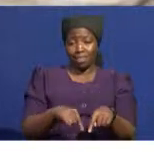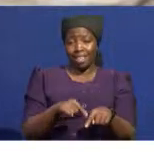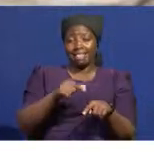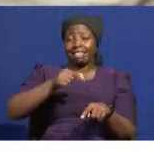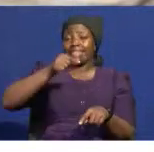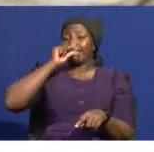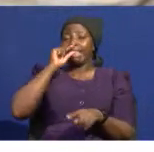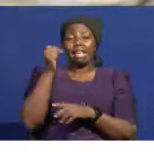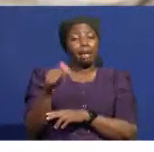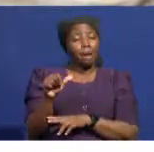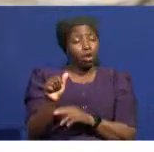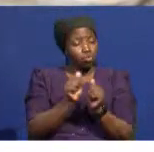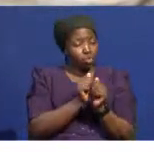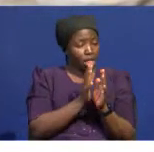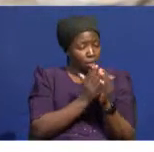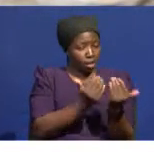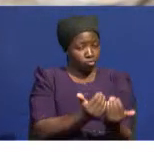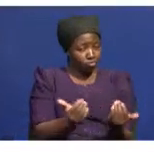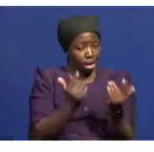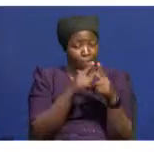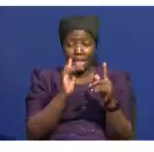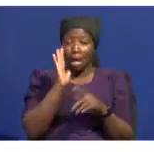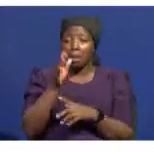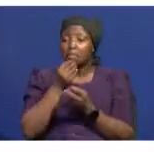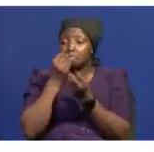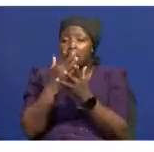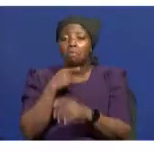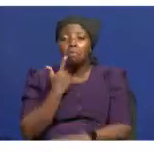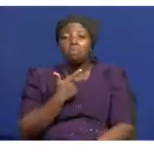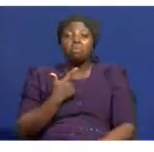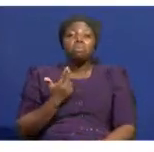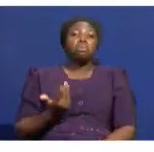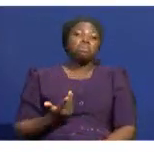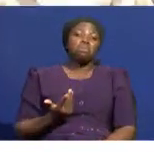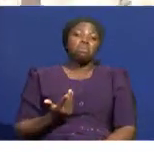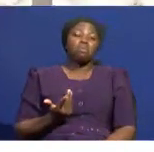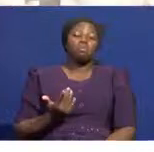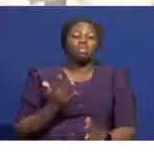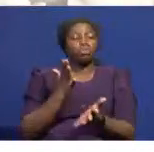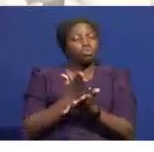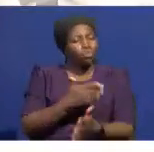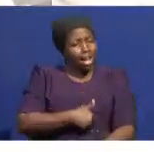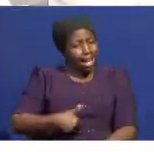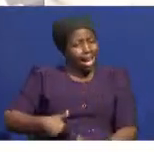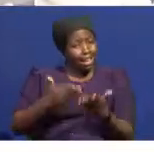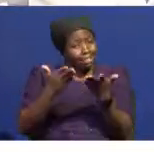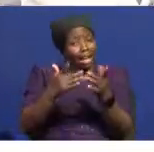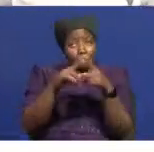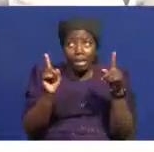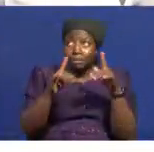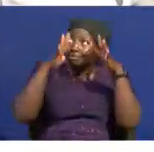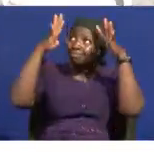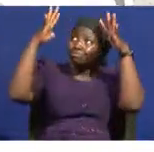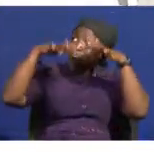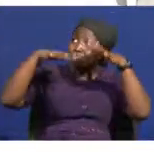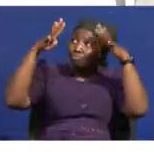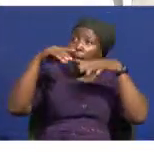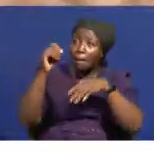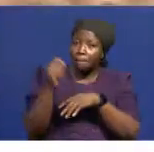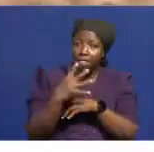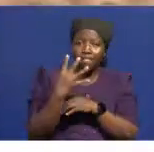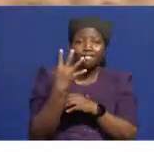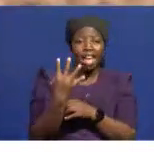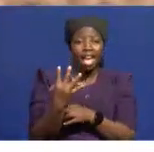chai na watoto, lakini nitaambia nani. Other than the threat of hunger, the April long rain season has come with